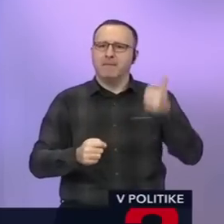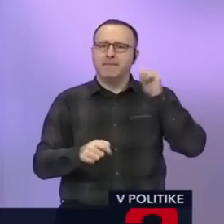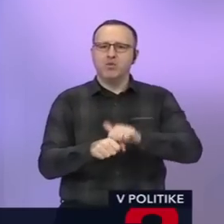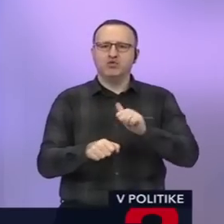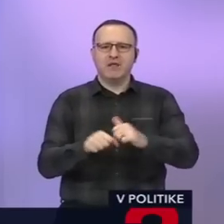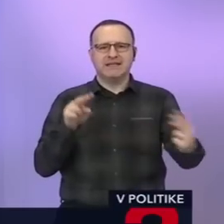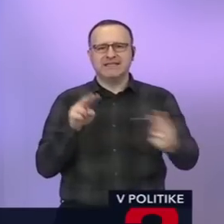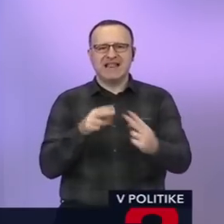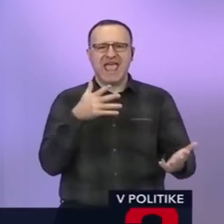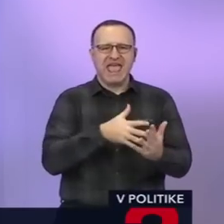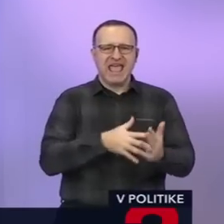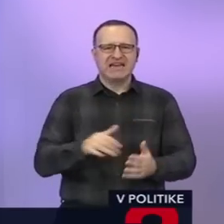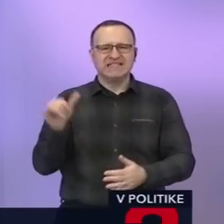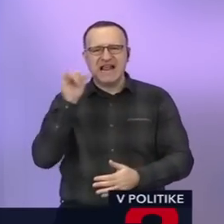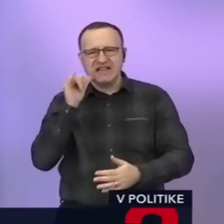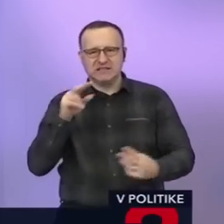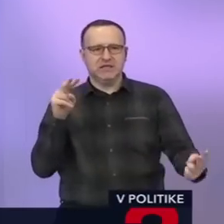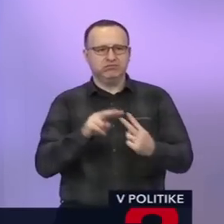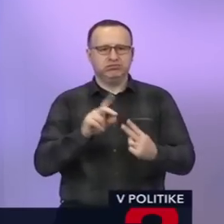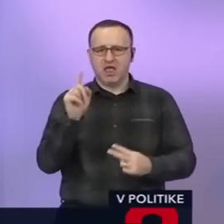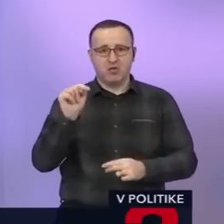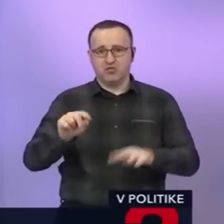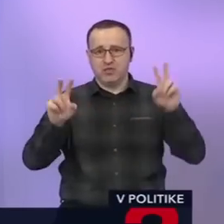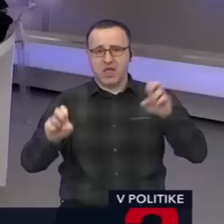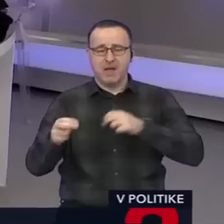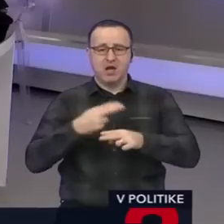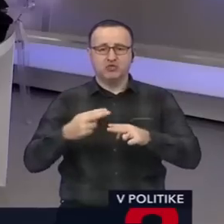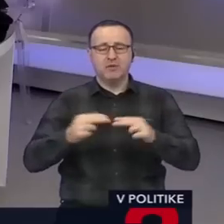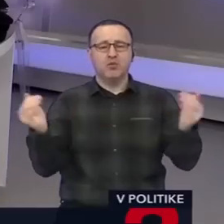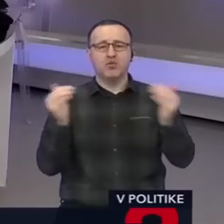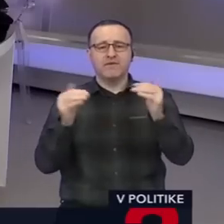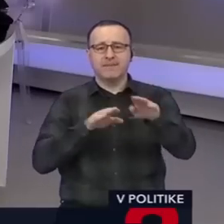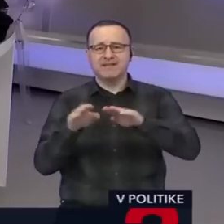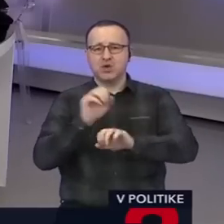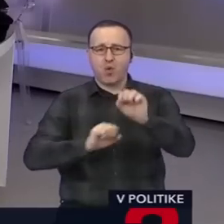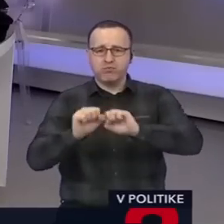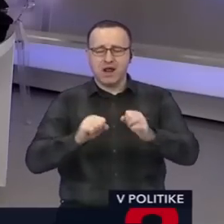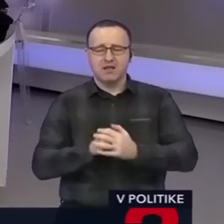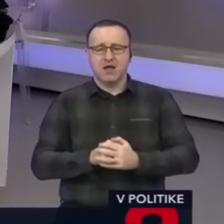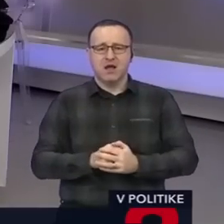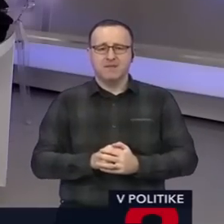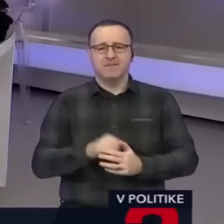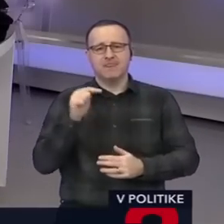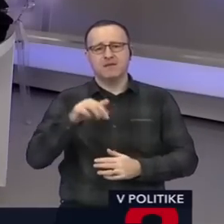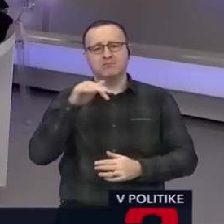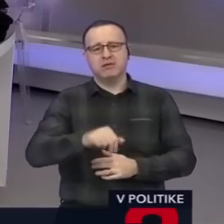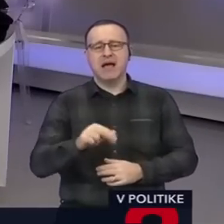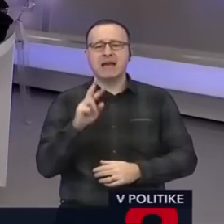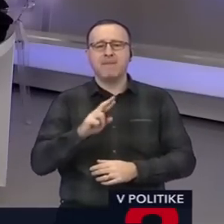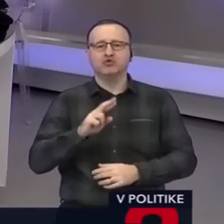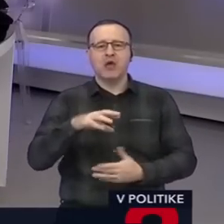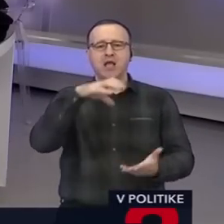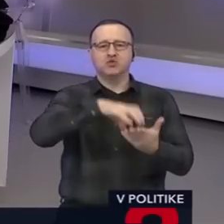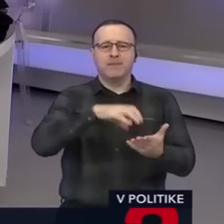Zelenský a Eduard Heger. Ja túto tému riešim na úrovni ministrov obrany aj v tom ramštajnskom formáte, kde je asi 60 krajín, ktoré pomáhajú